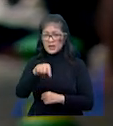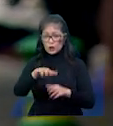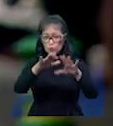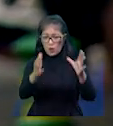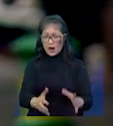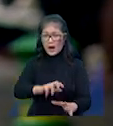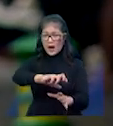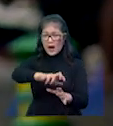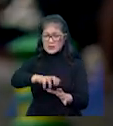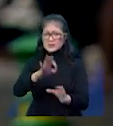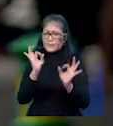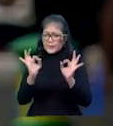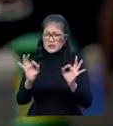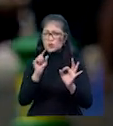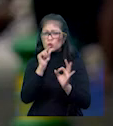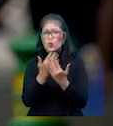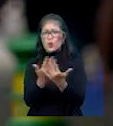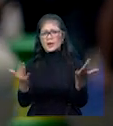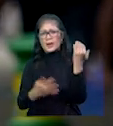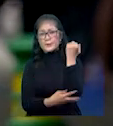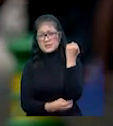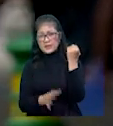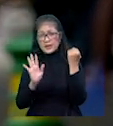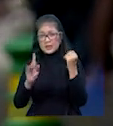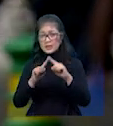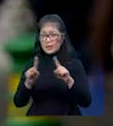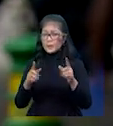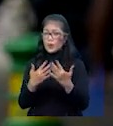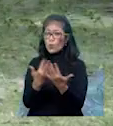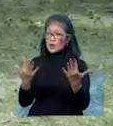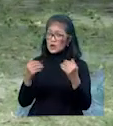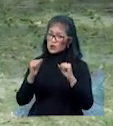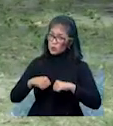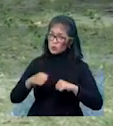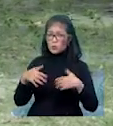ini tepat sasaran lantas apakah masyarakat setuju dengan aturan tersebut